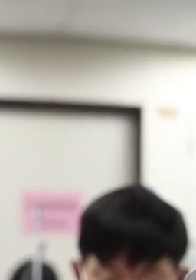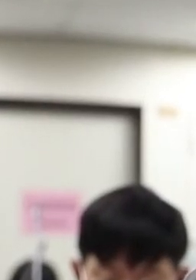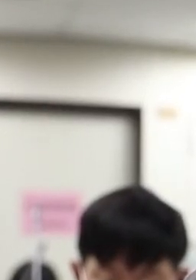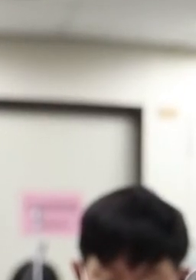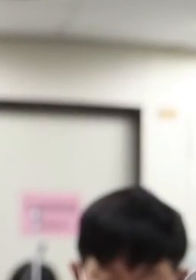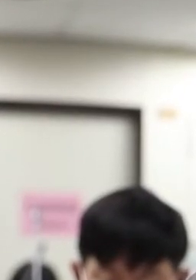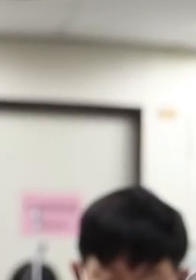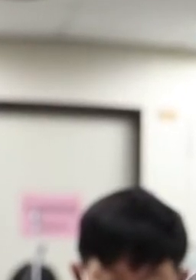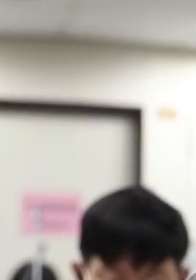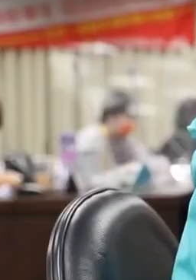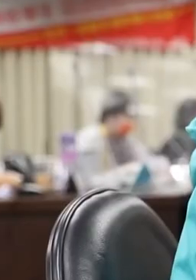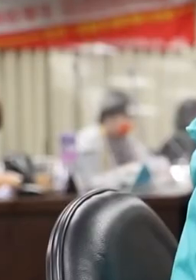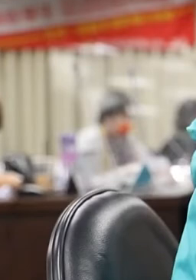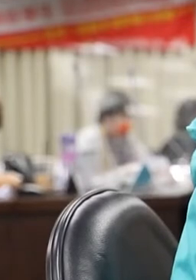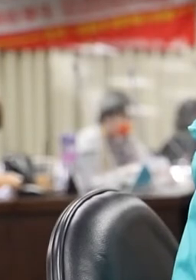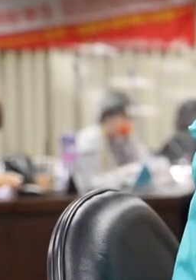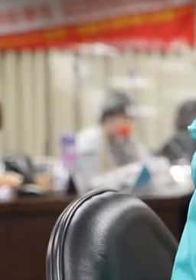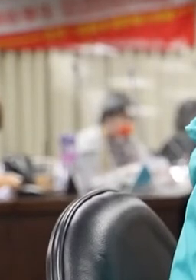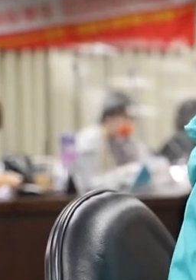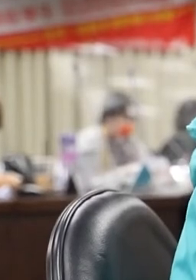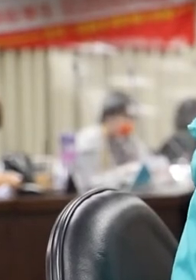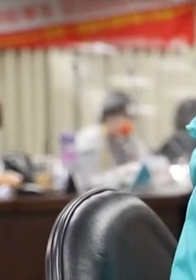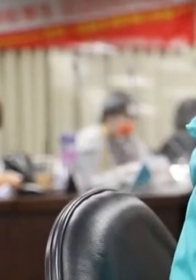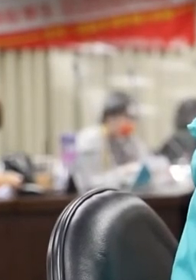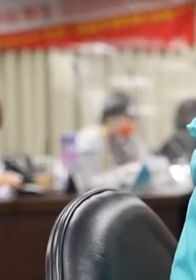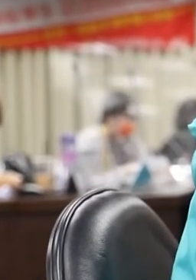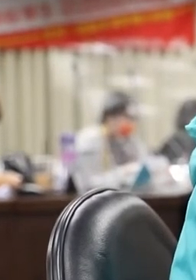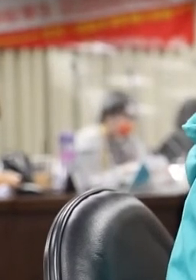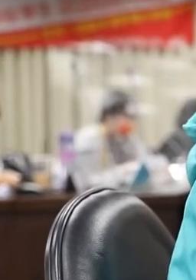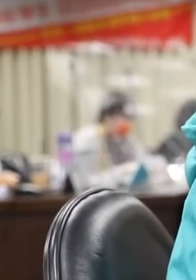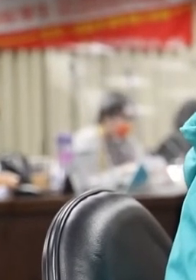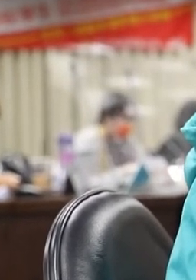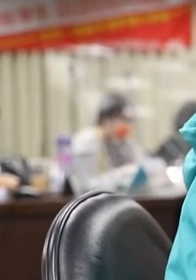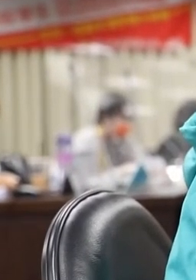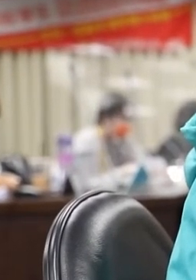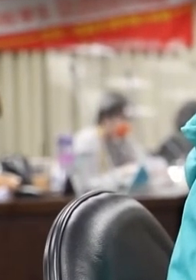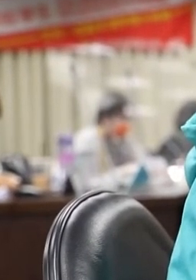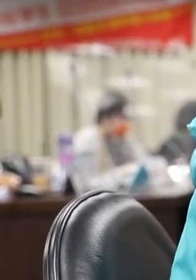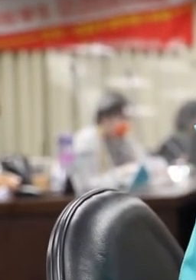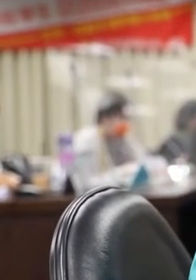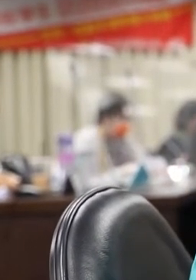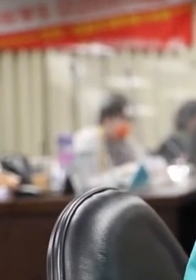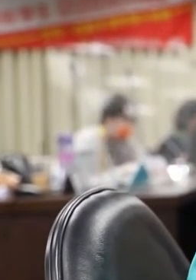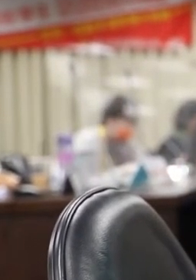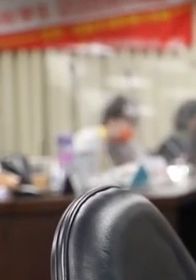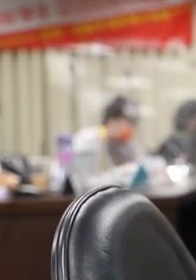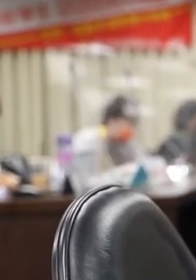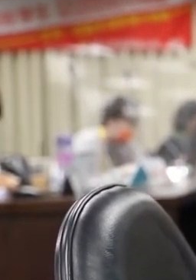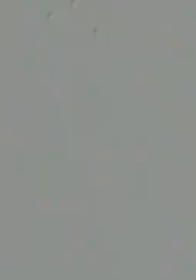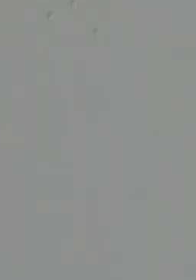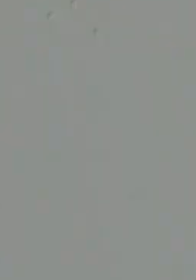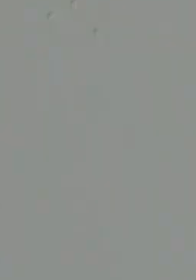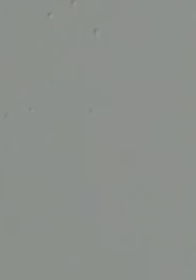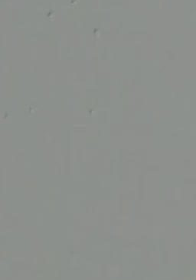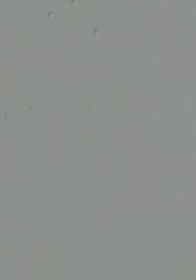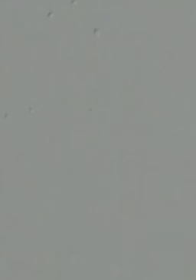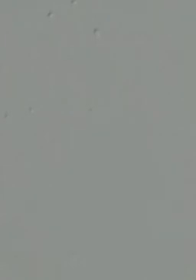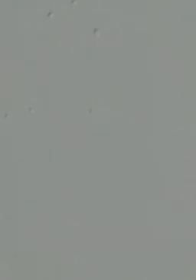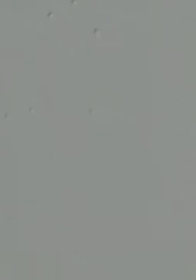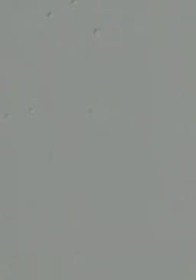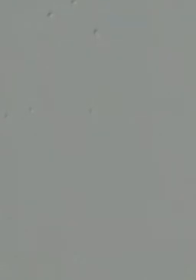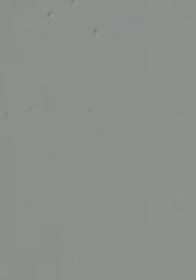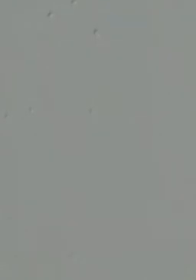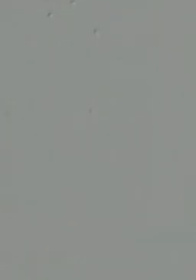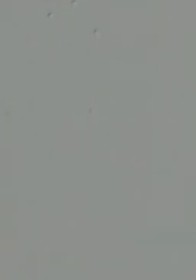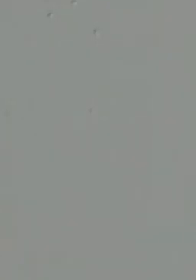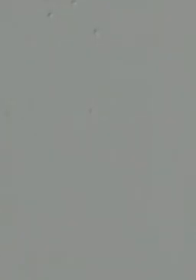人数已有5922人，进线人数也有2591位，但目前服务的工作人员只有